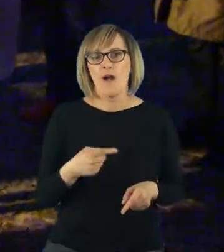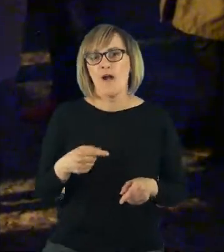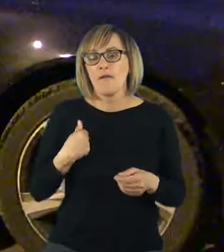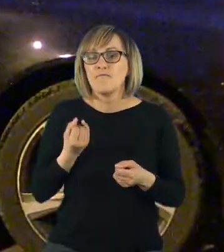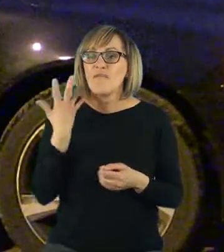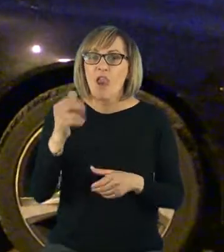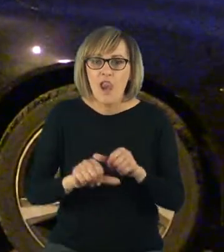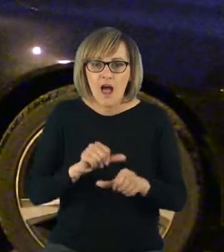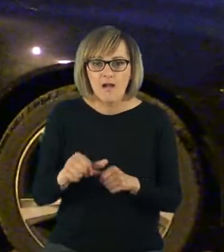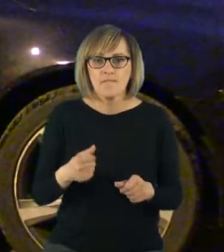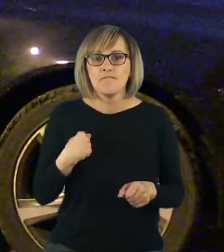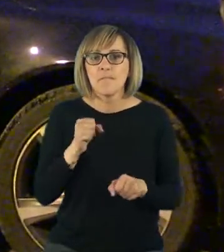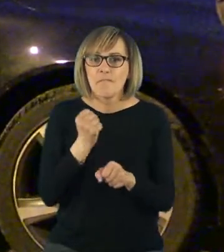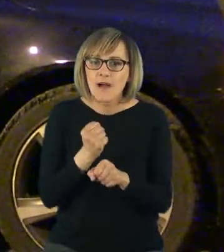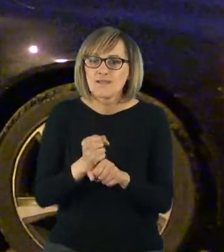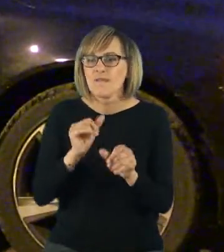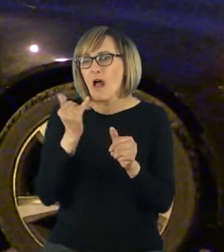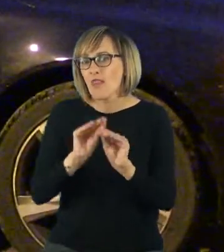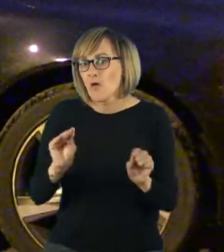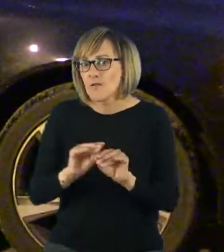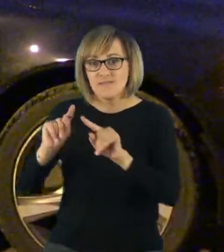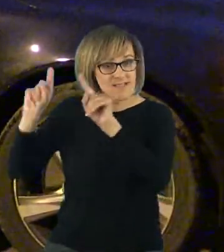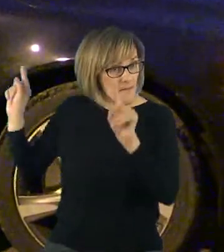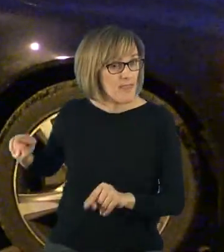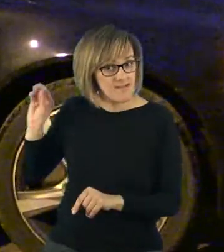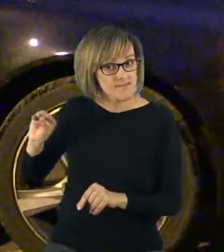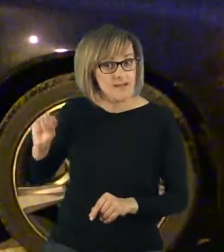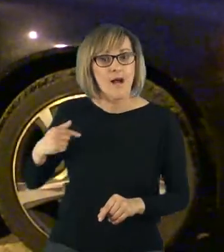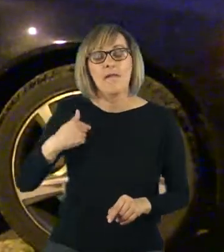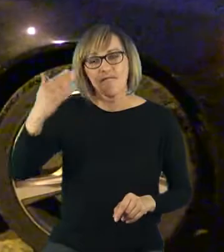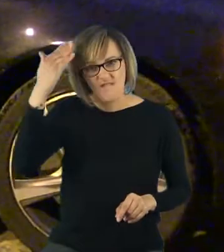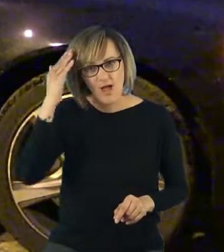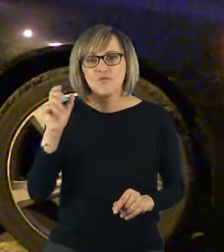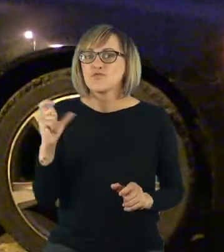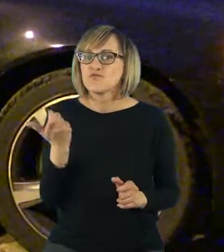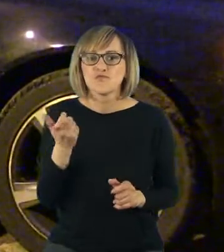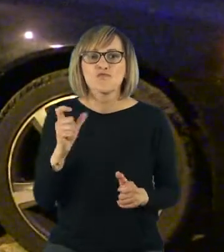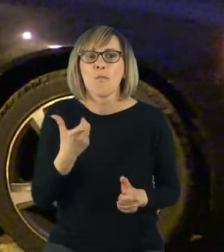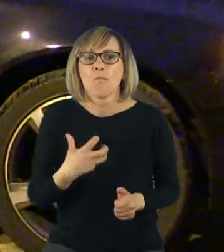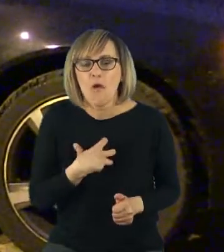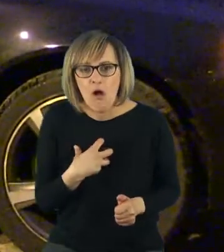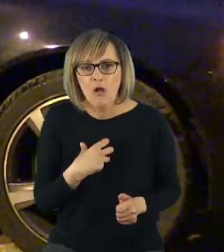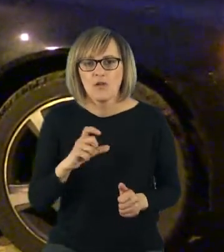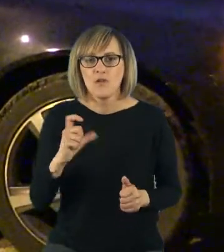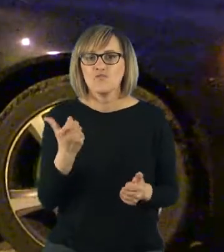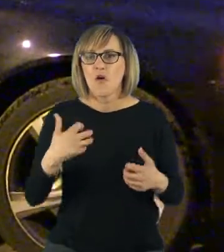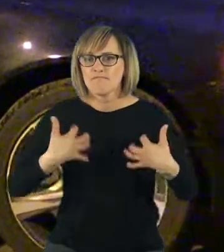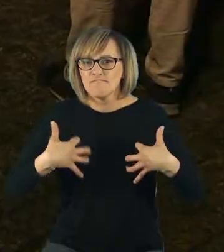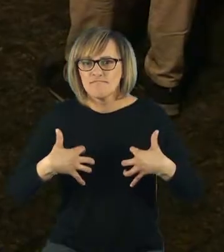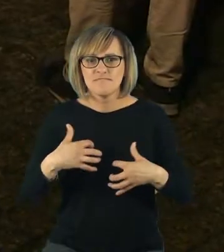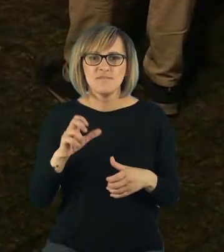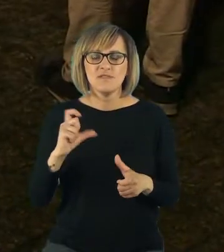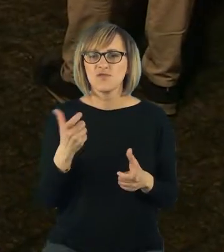wiele lat sam pracowałem przy tablicy i myślę, że wiem, co boli, co wkurza,